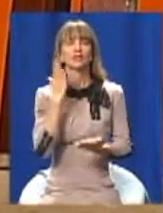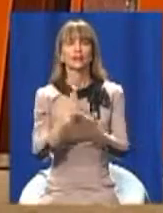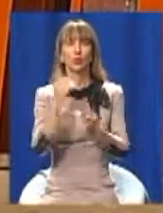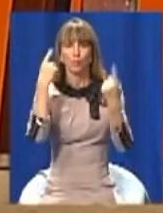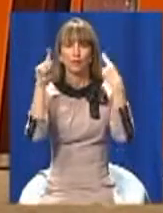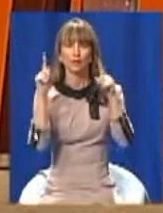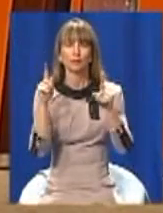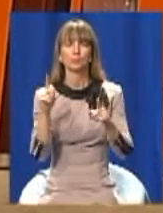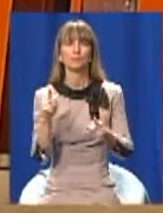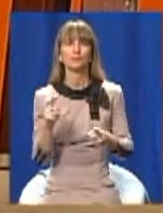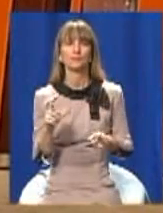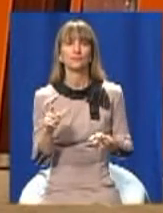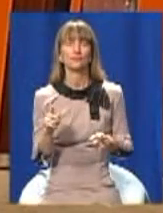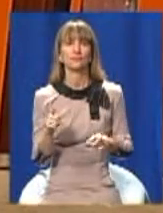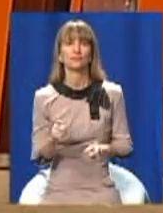мультфільм